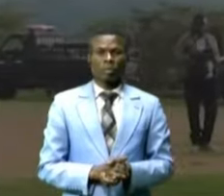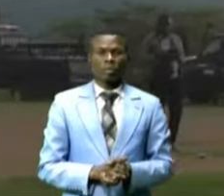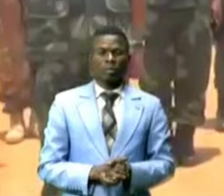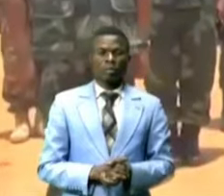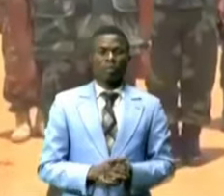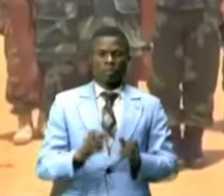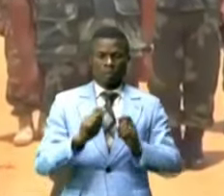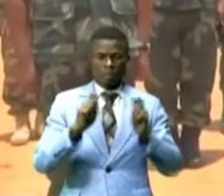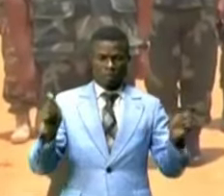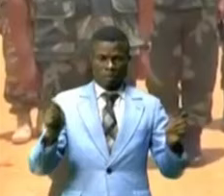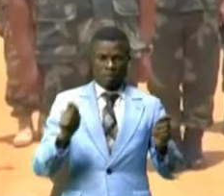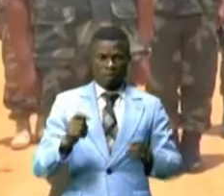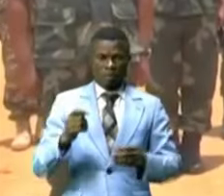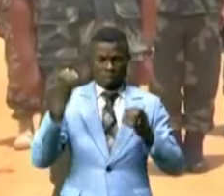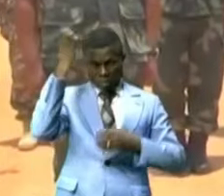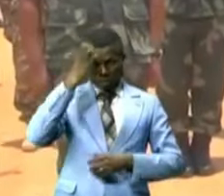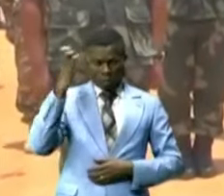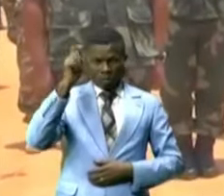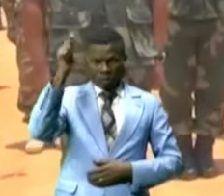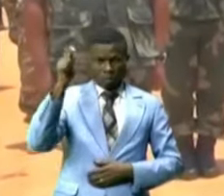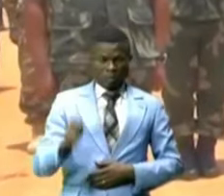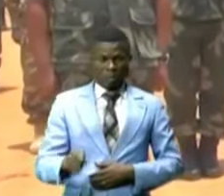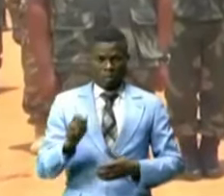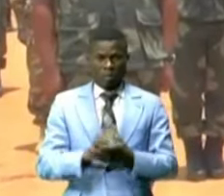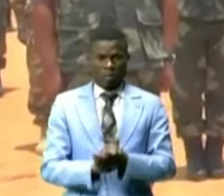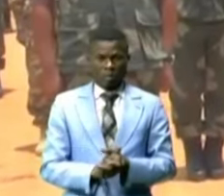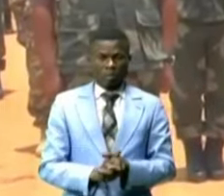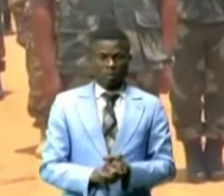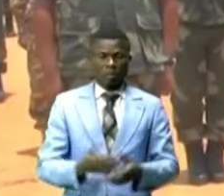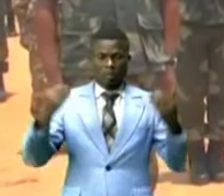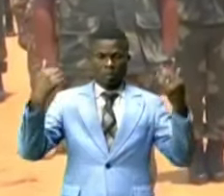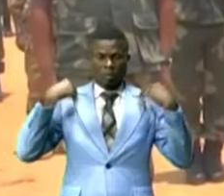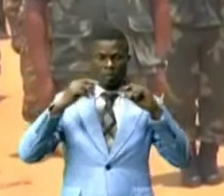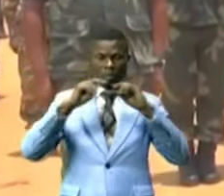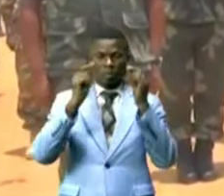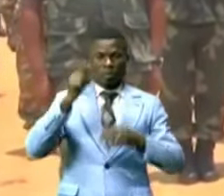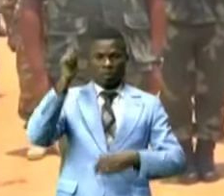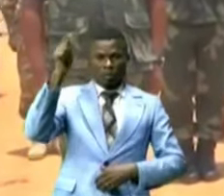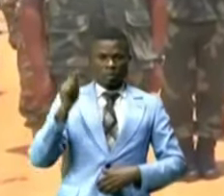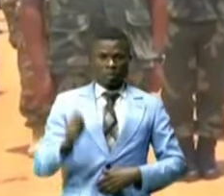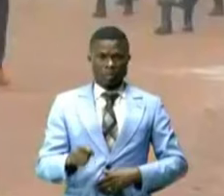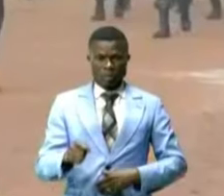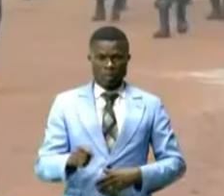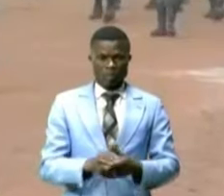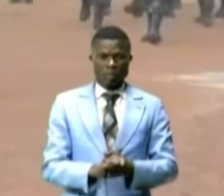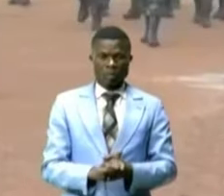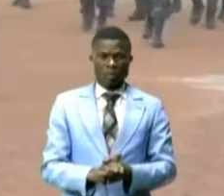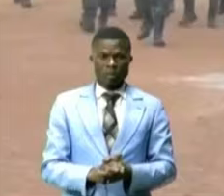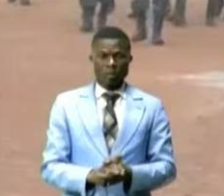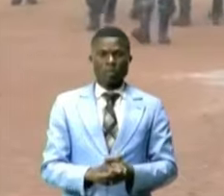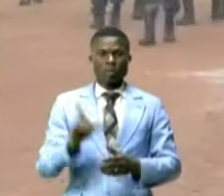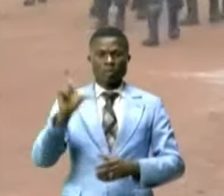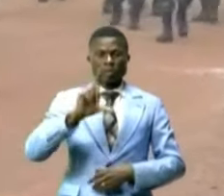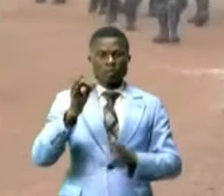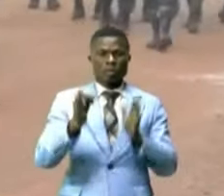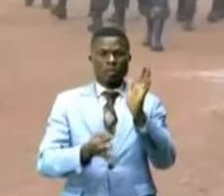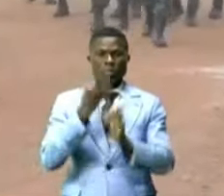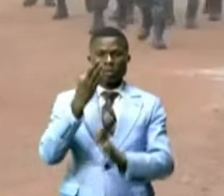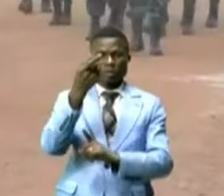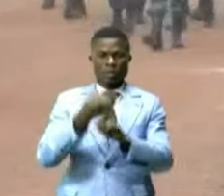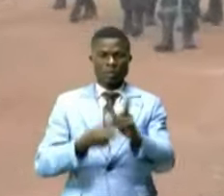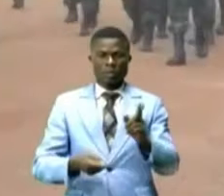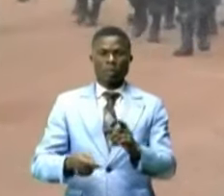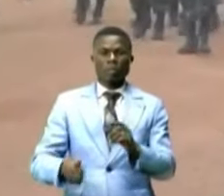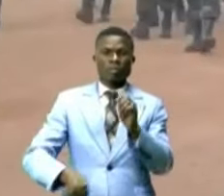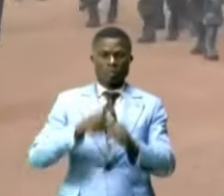Très bien. Le général d'armée Tuo Songesa Christian, chef d'état-major général de l'UFAPDC, a effectué ce lundi 13 novembre 2023